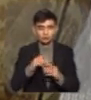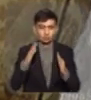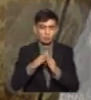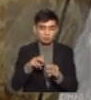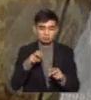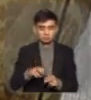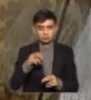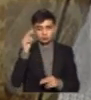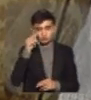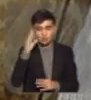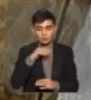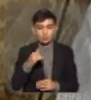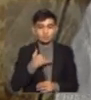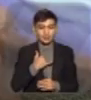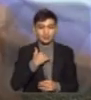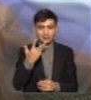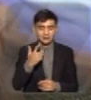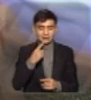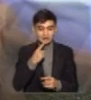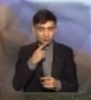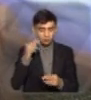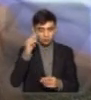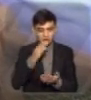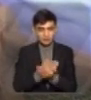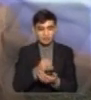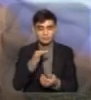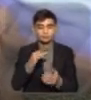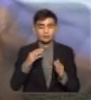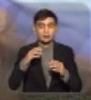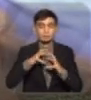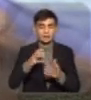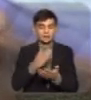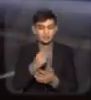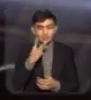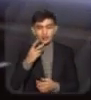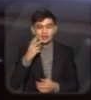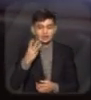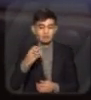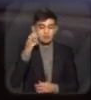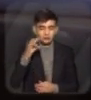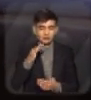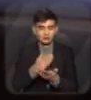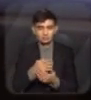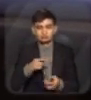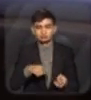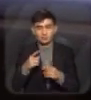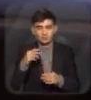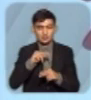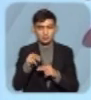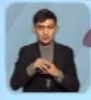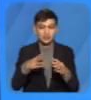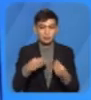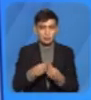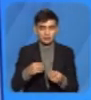есть она изучает у меня 3 языка. В мире примерно 2-3% родителей переводят детей на семейную форму обучения.